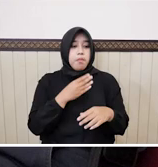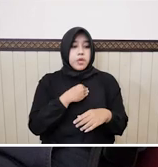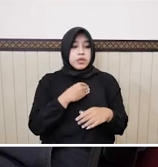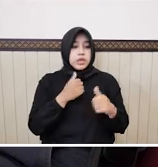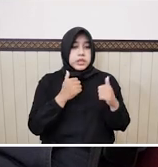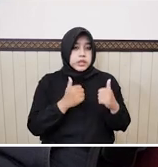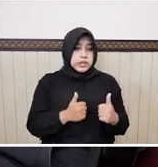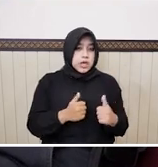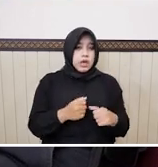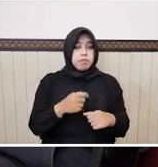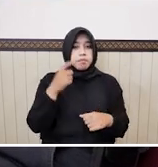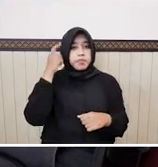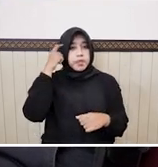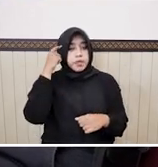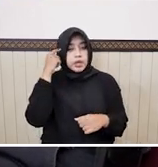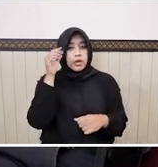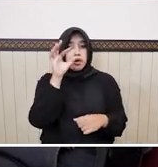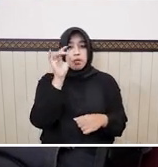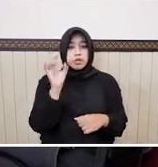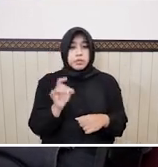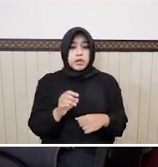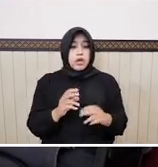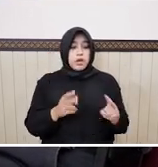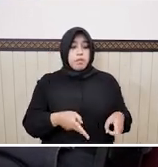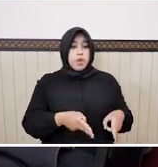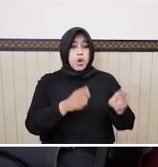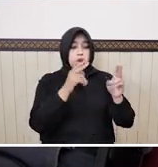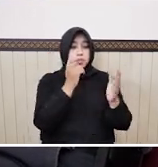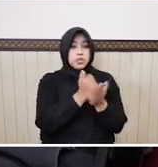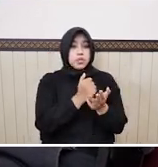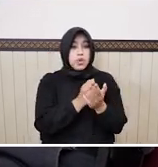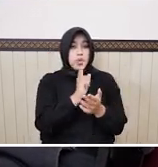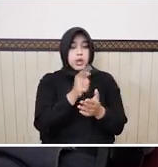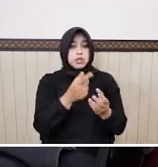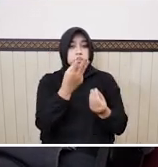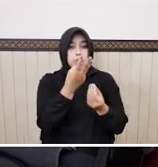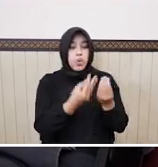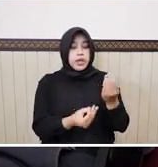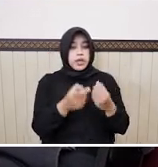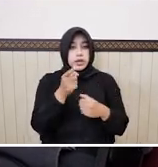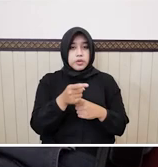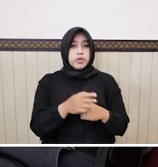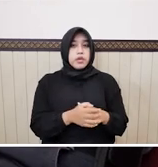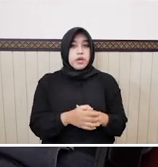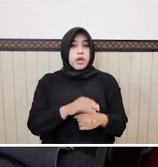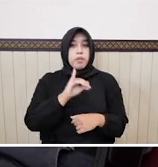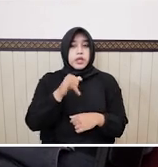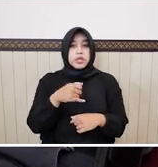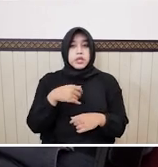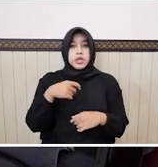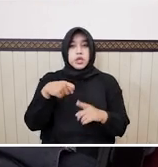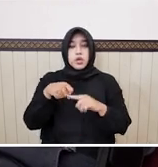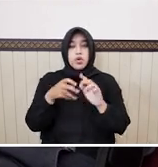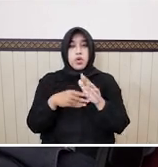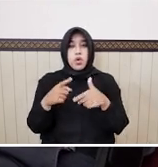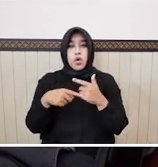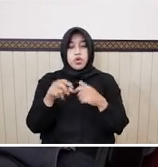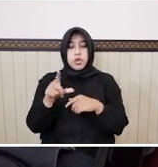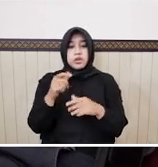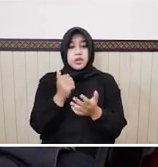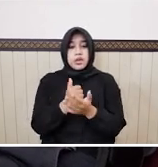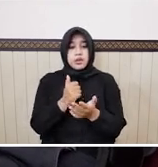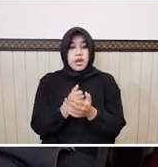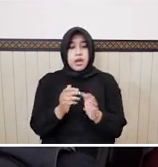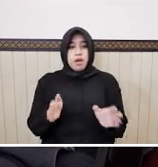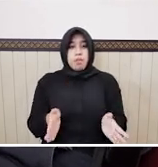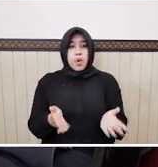sikap adil dalam pemikiran dan sebagainya bangunan itu sendiri sudah harus mewakili itu menjadi konyol ketika bangunan peradilan tapi